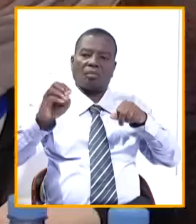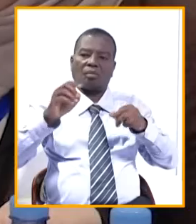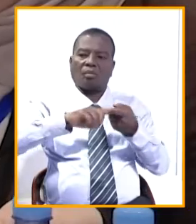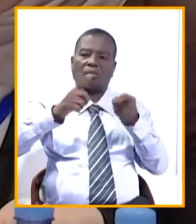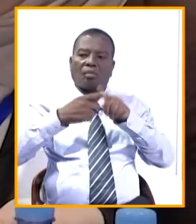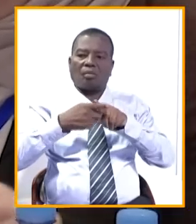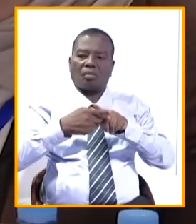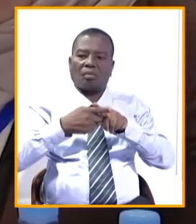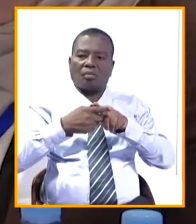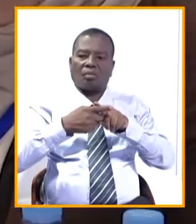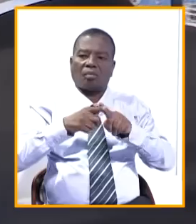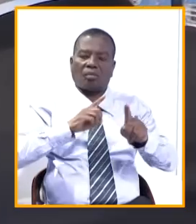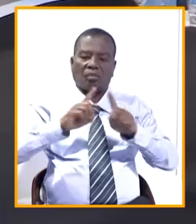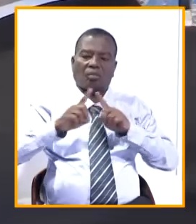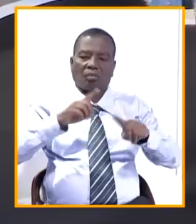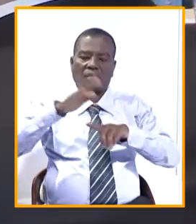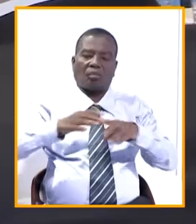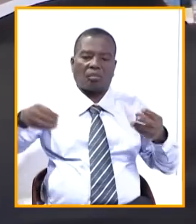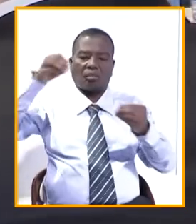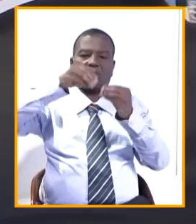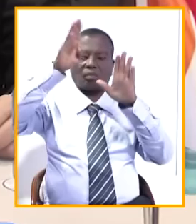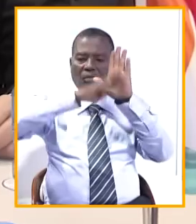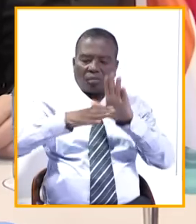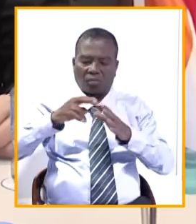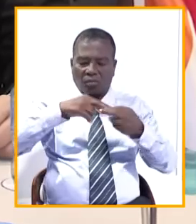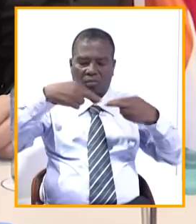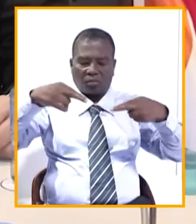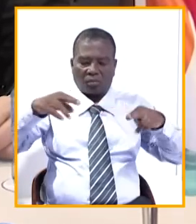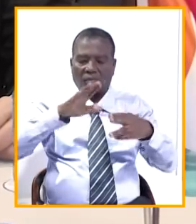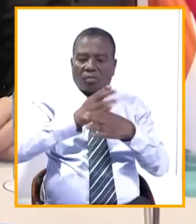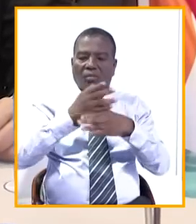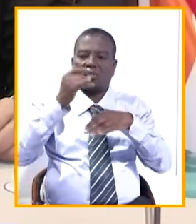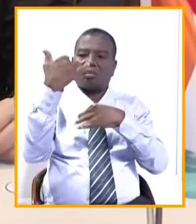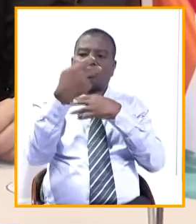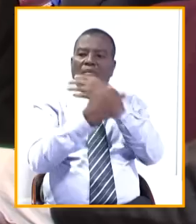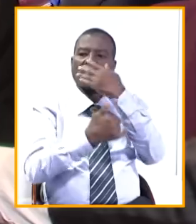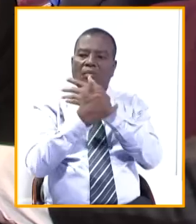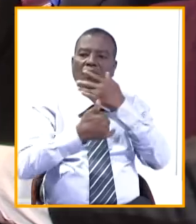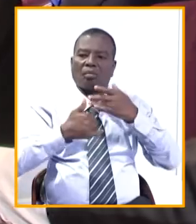turc Mustafa Sentop échangé sur le renforcement des relations bilatérales entre les deux pays.